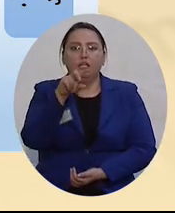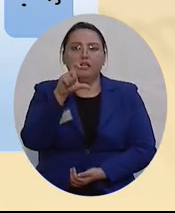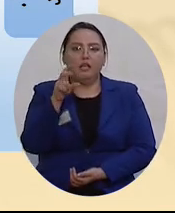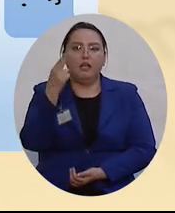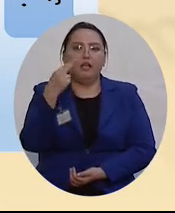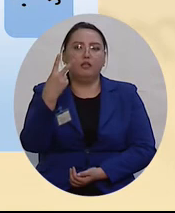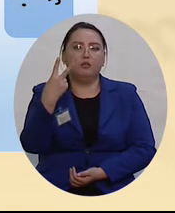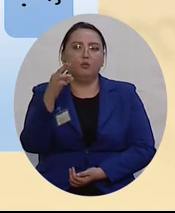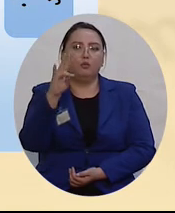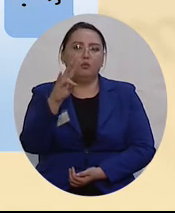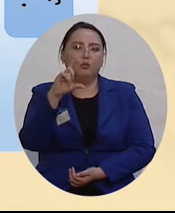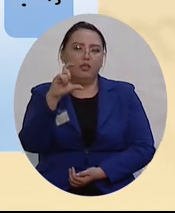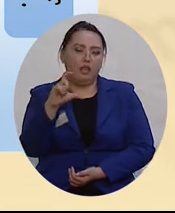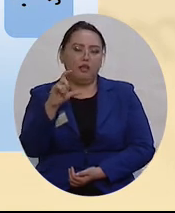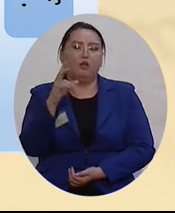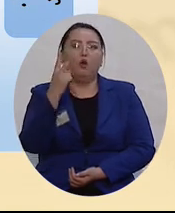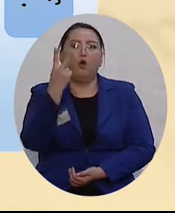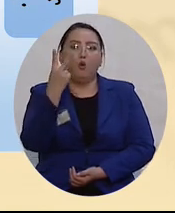үйлдэн за гэдэс чи эргэлсэн байна.